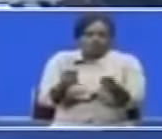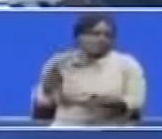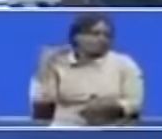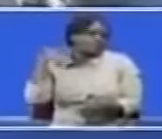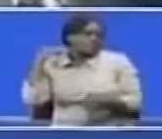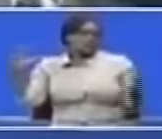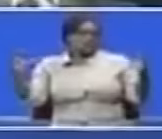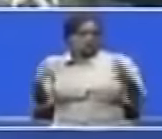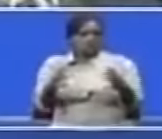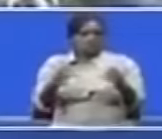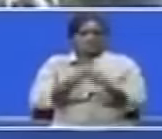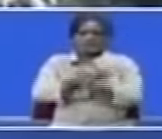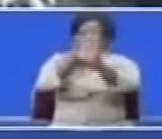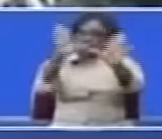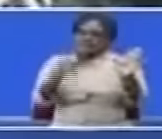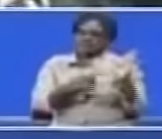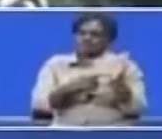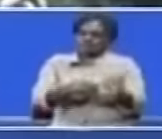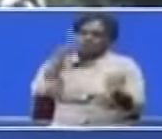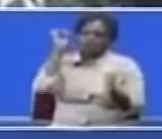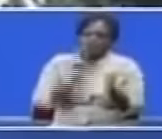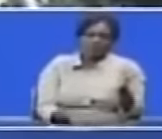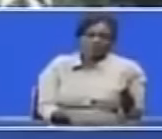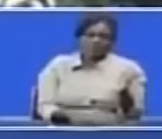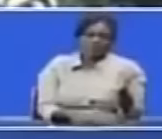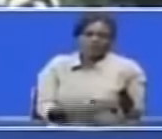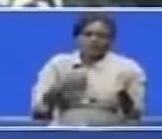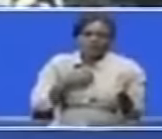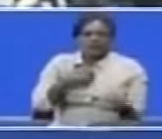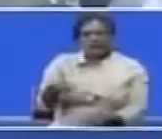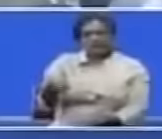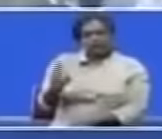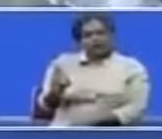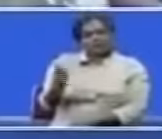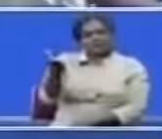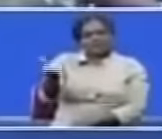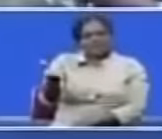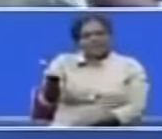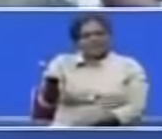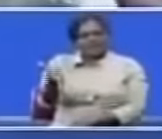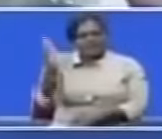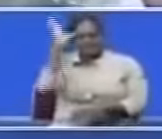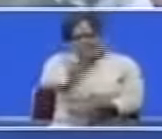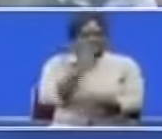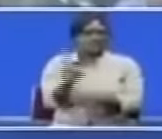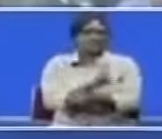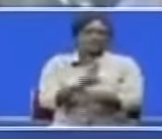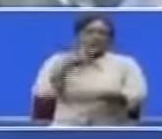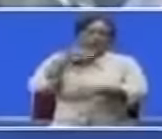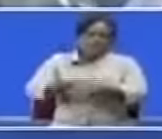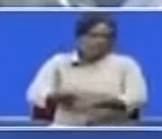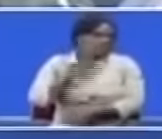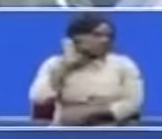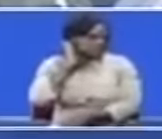ya wahalifu. This is a clear indication that there is a gun which is in the wrong hands. Wananchi wakipata